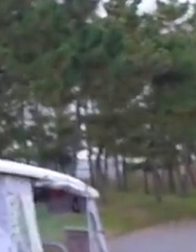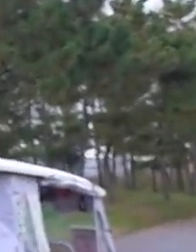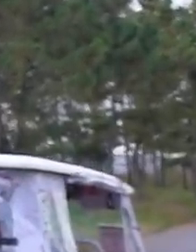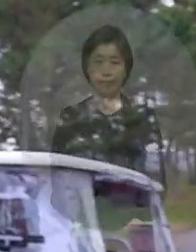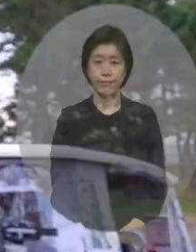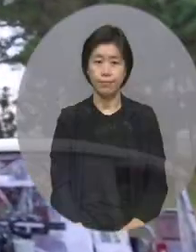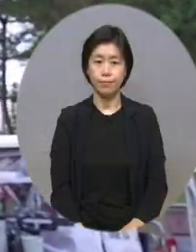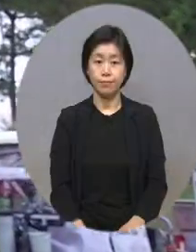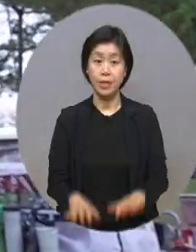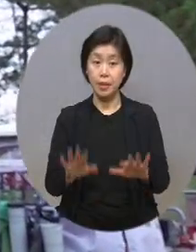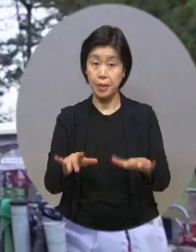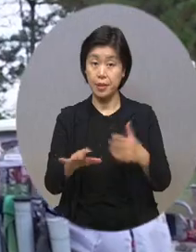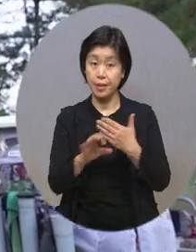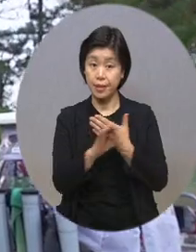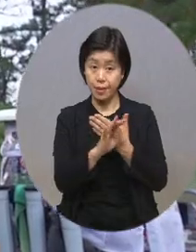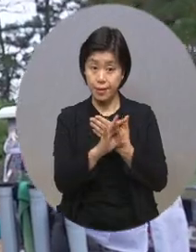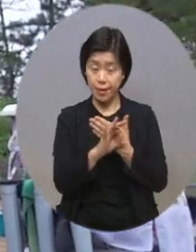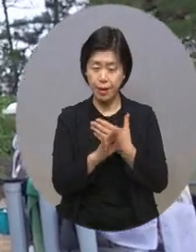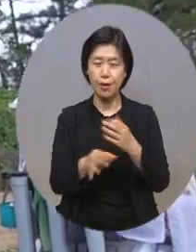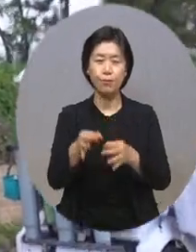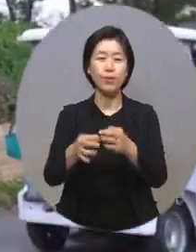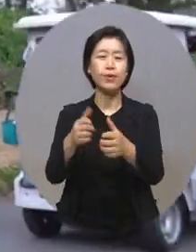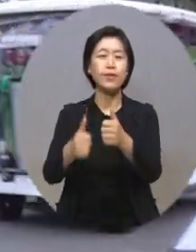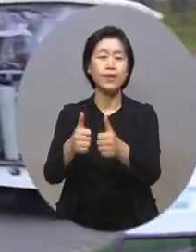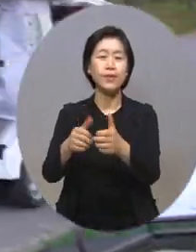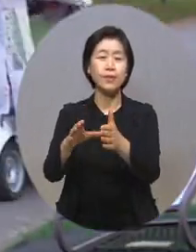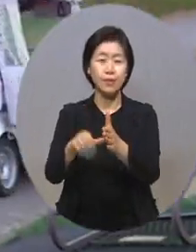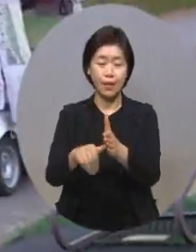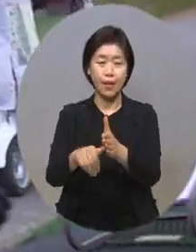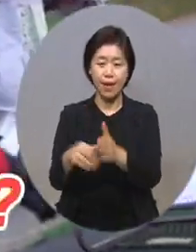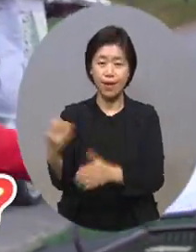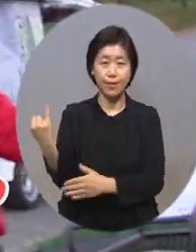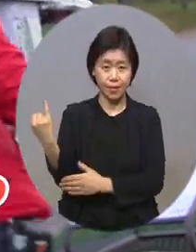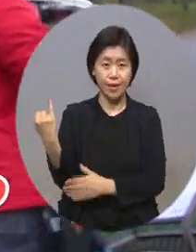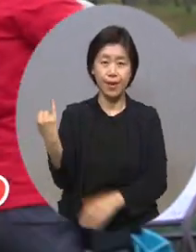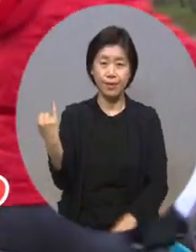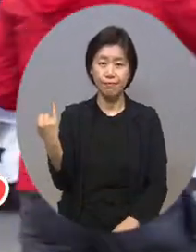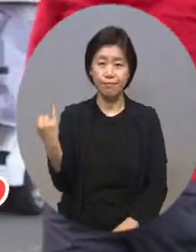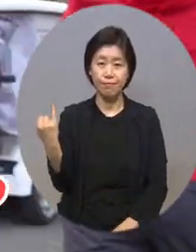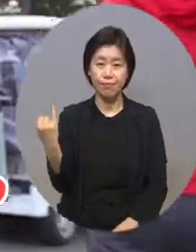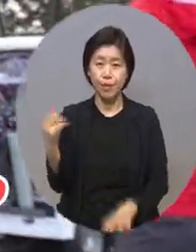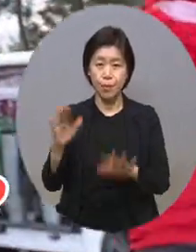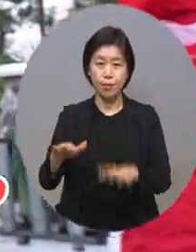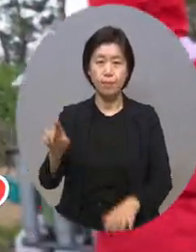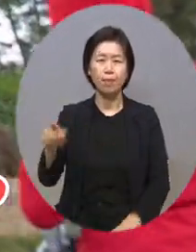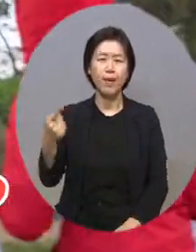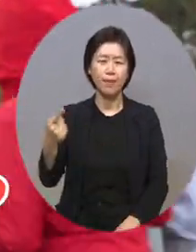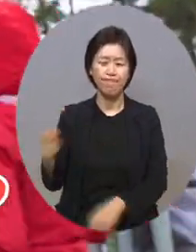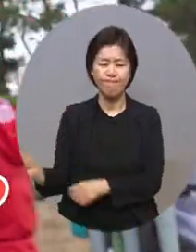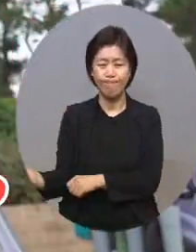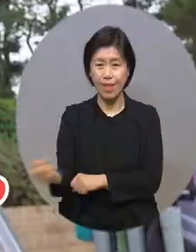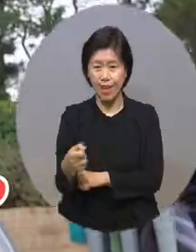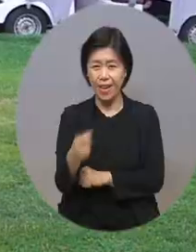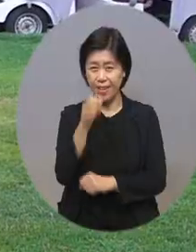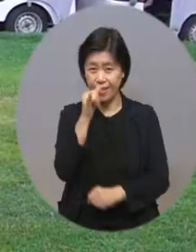가상 프로테스트. 우리 하연아님은 100점. 100점.